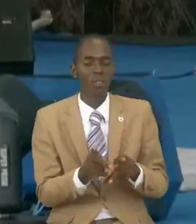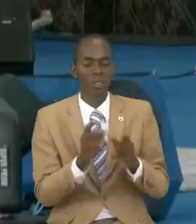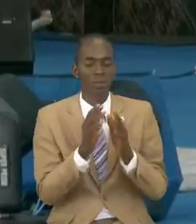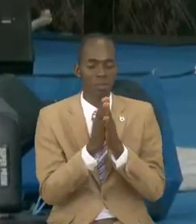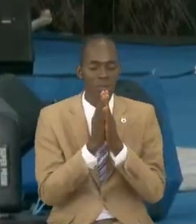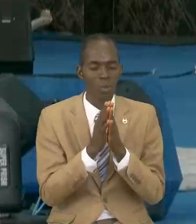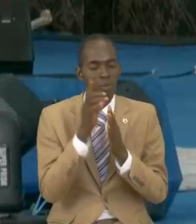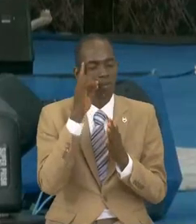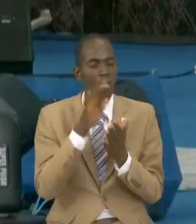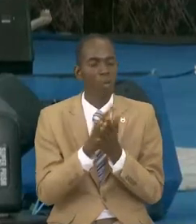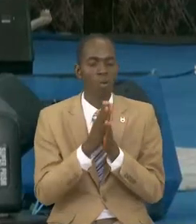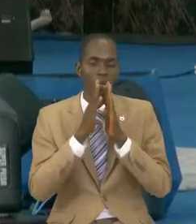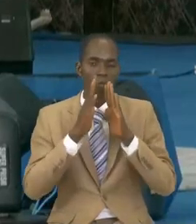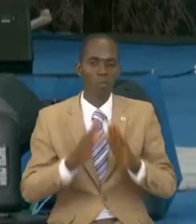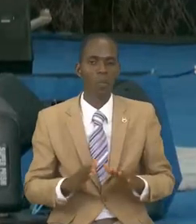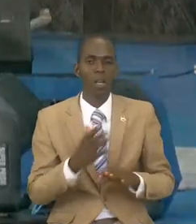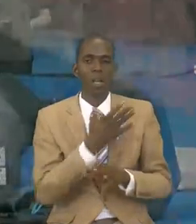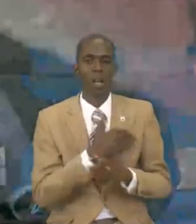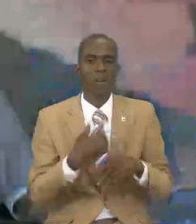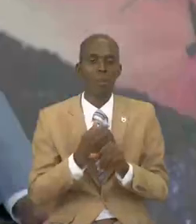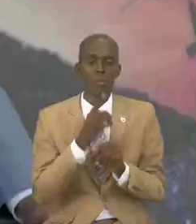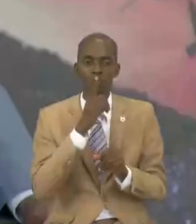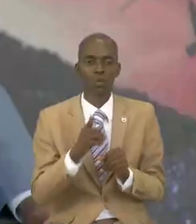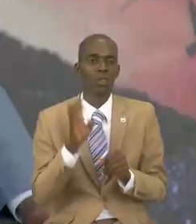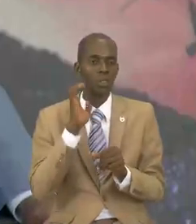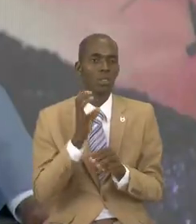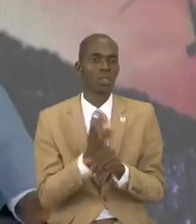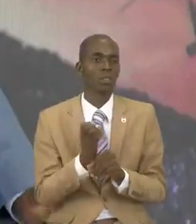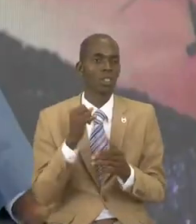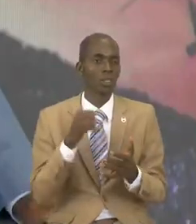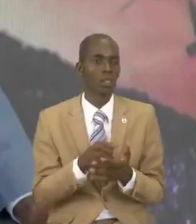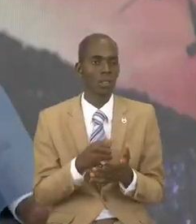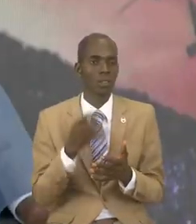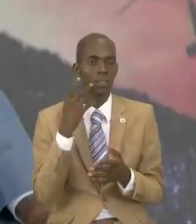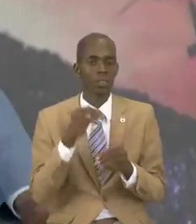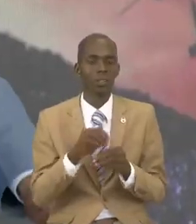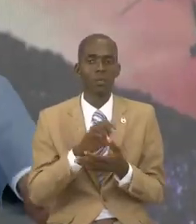paix et la poursuive. Verset 12.